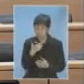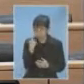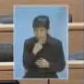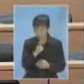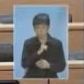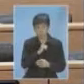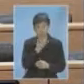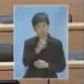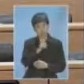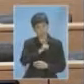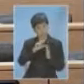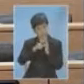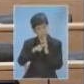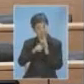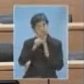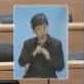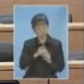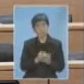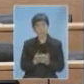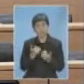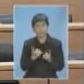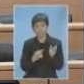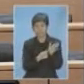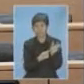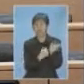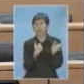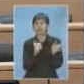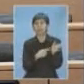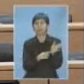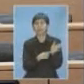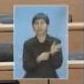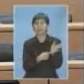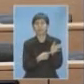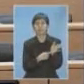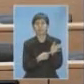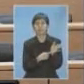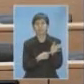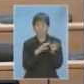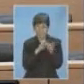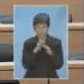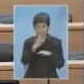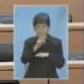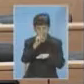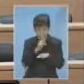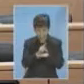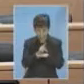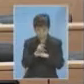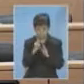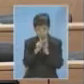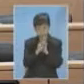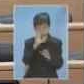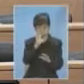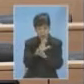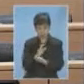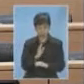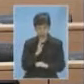เป็นหน้าที่ของท่านนะครับต้องแจ้งความครับเพราะในนี้ พูดถึงเรื่องประธานใช้กฎข้อบังคับ